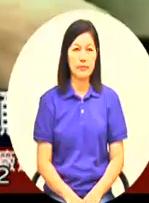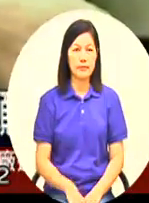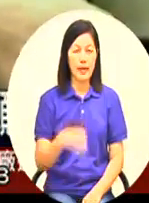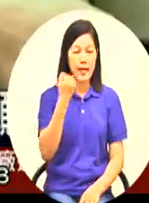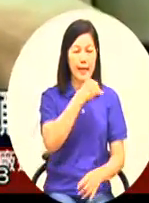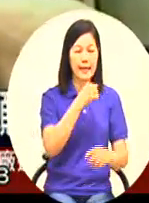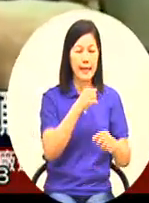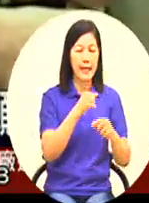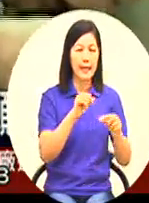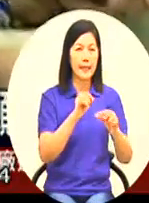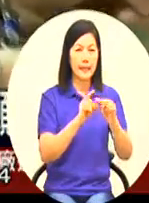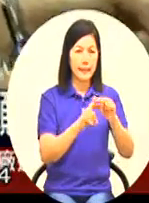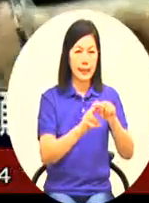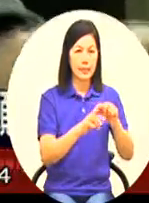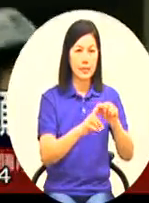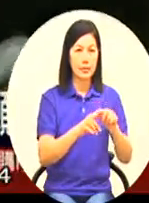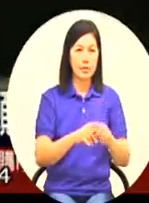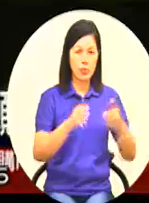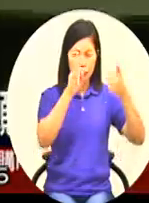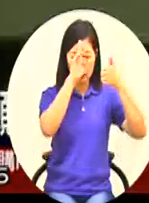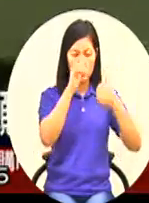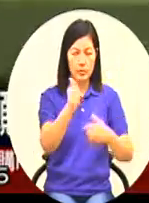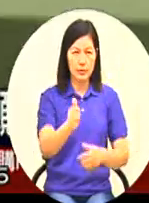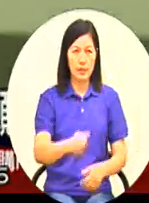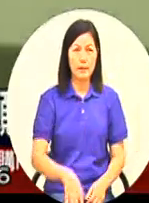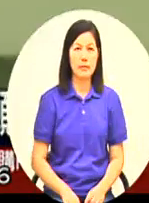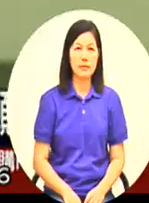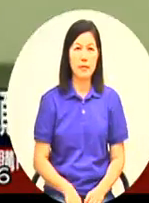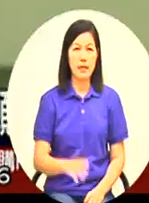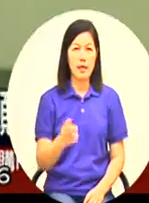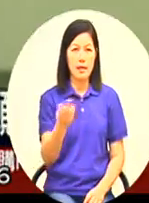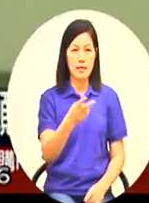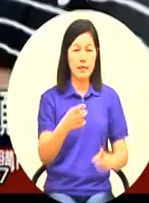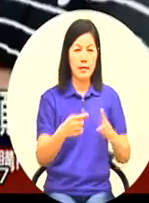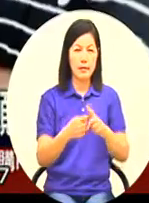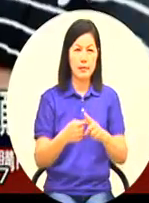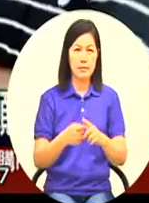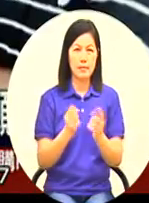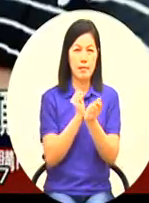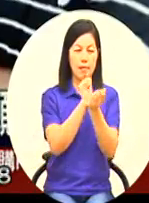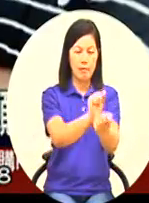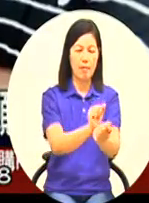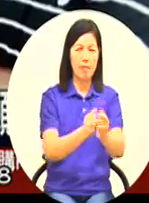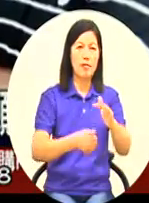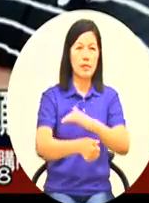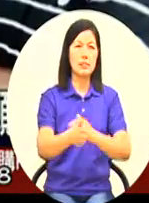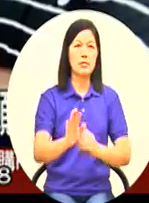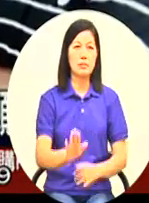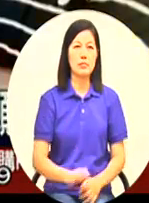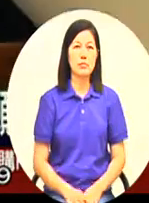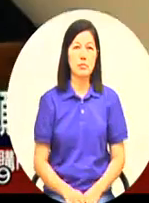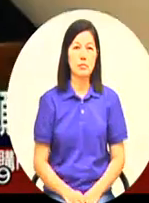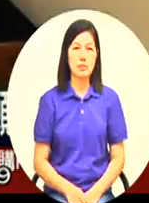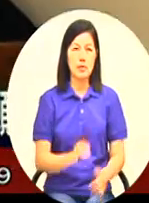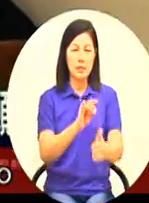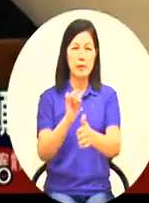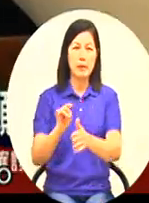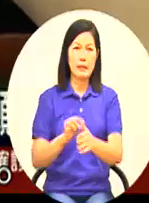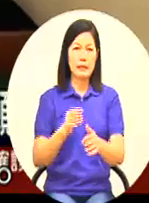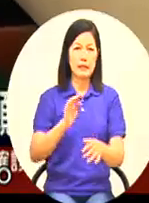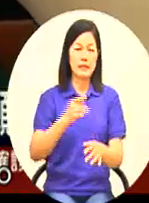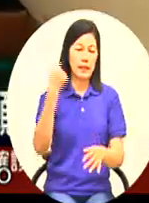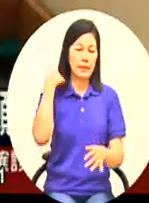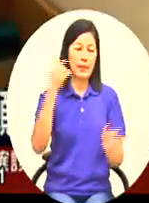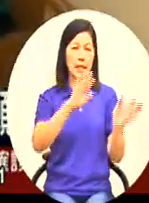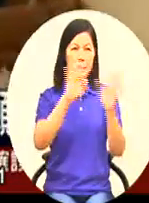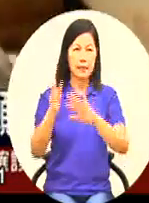中37岁的许姓男子，两人都曾经因为诈欺罪而入监服刑过，表示诈骗集团首脑得知他们的背景，所以能够进